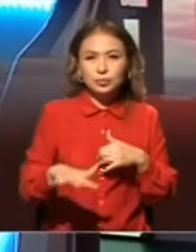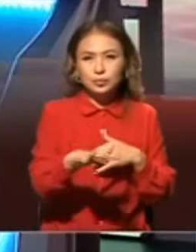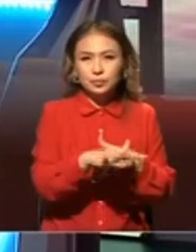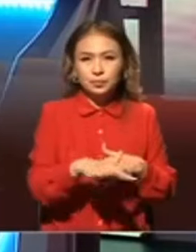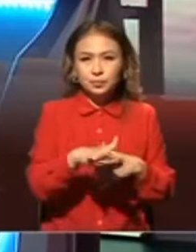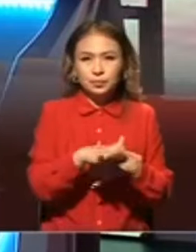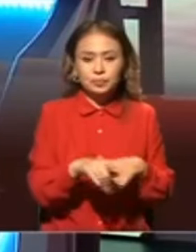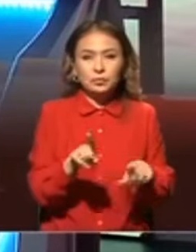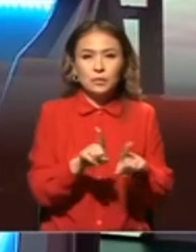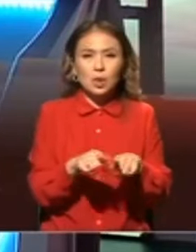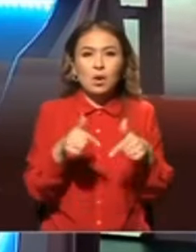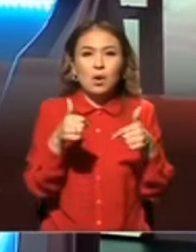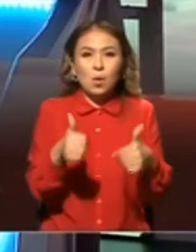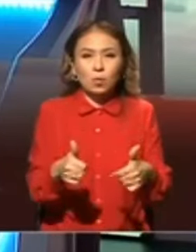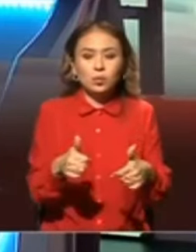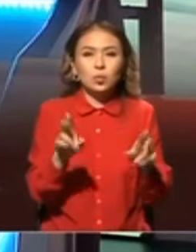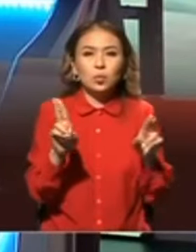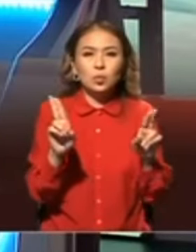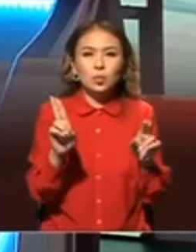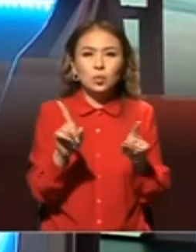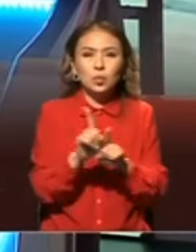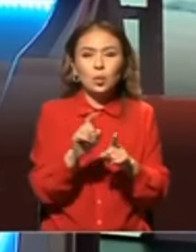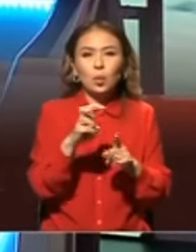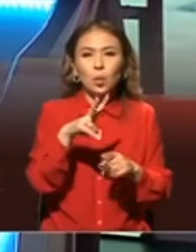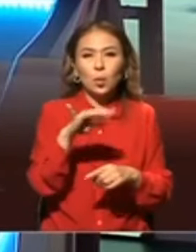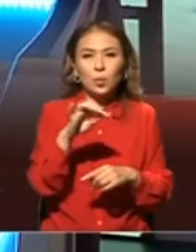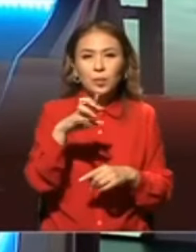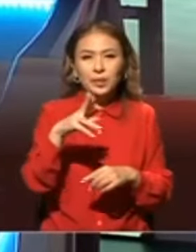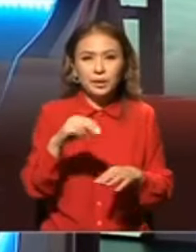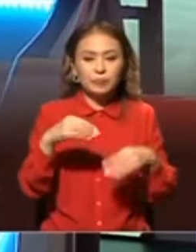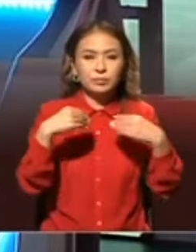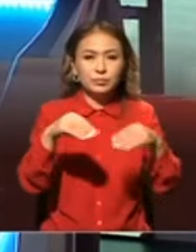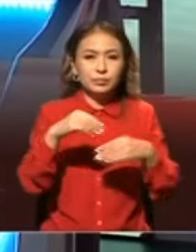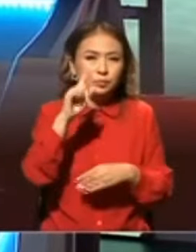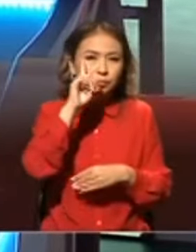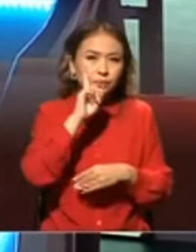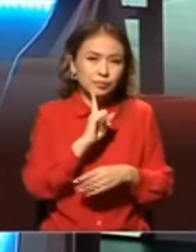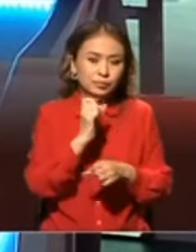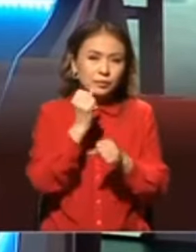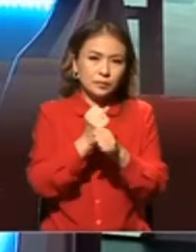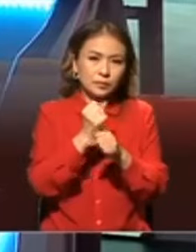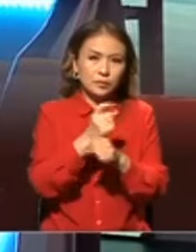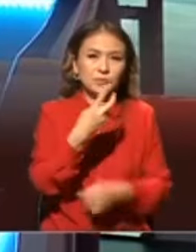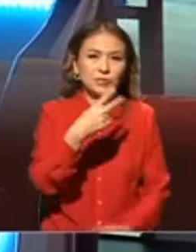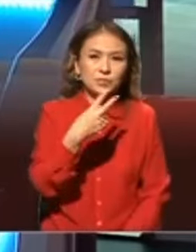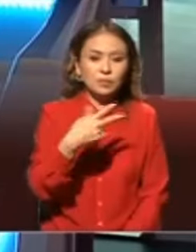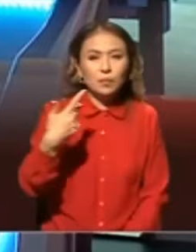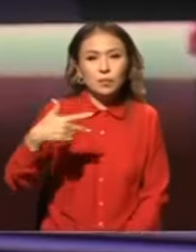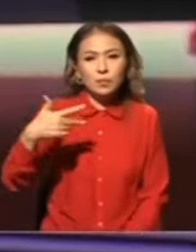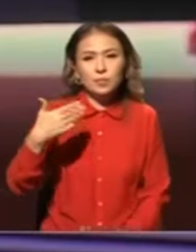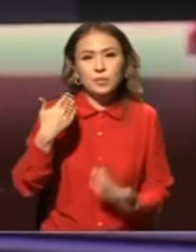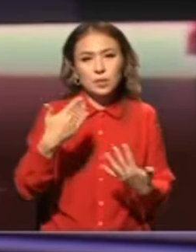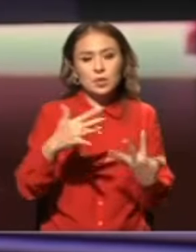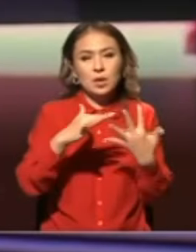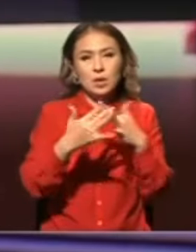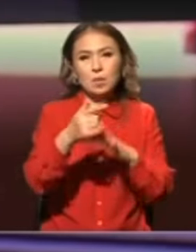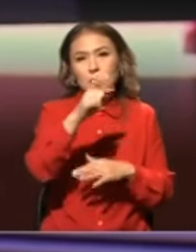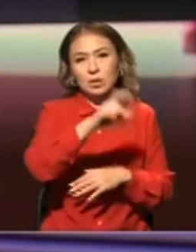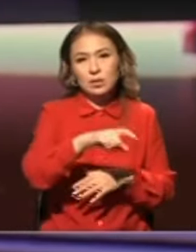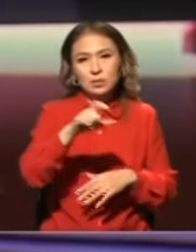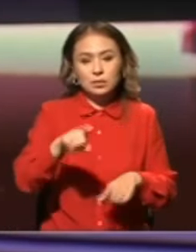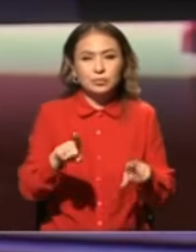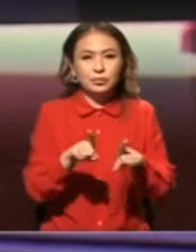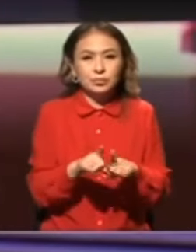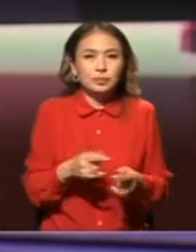жердің тыңы жақсы, ол жерде клубника өсіру өте қолайлы. Сөйтеді да 20-30 шақты сол ауылдың кісілерін